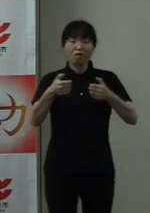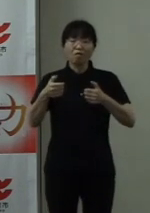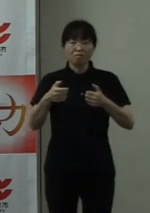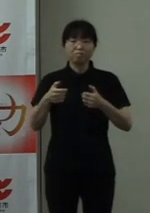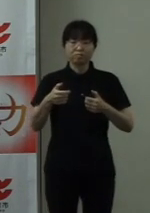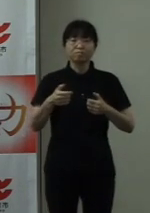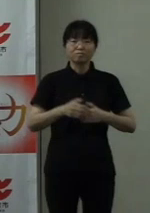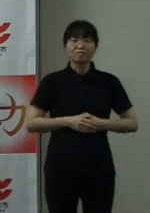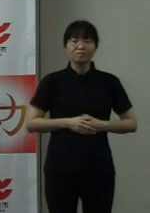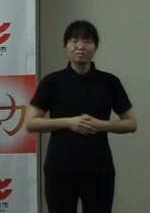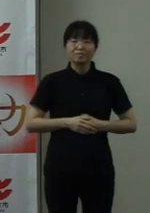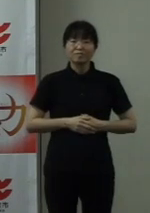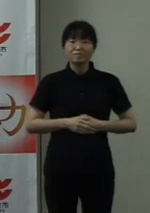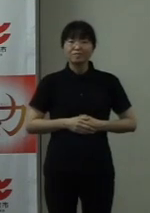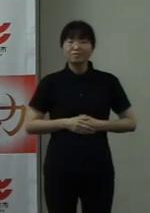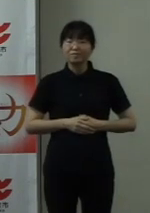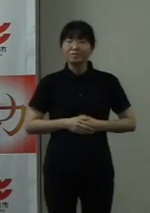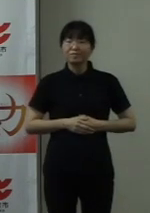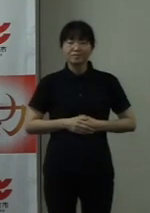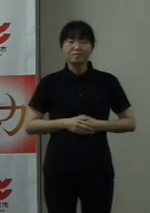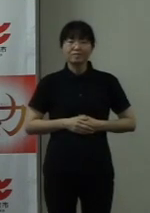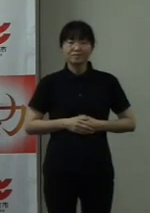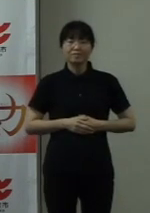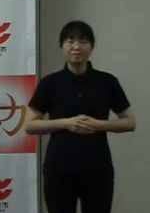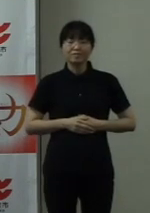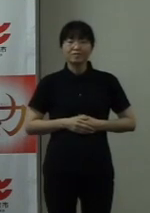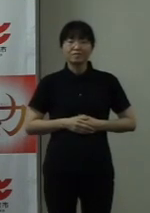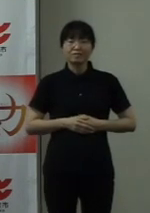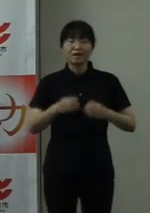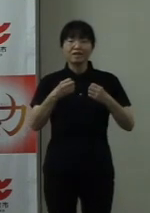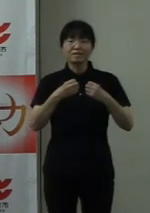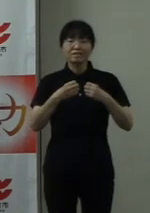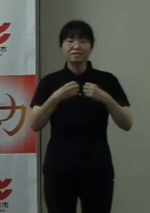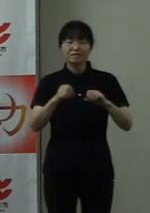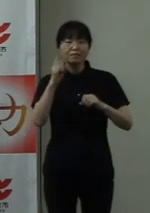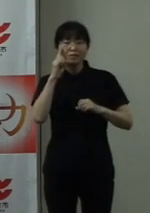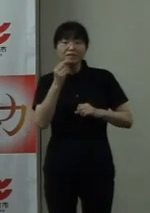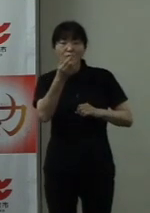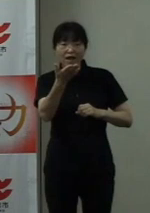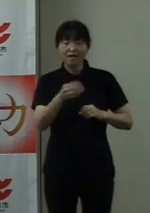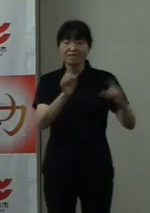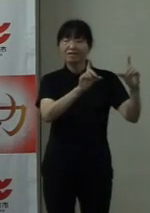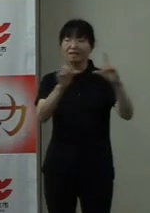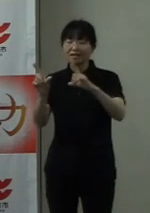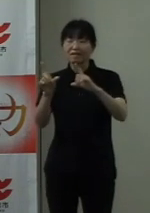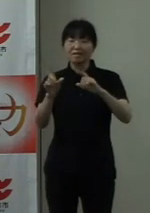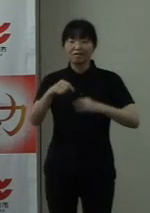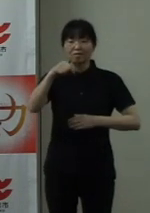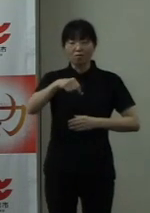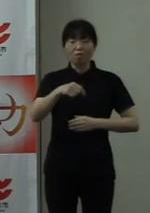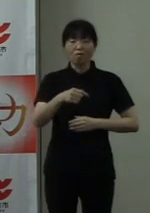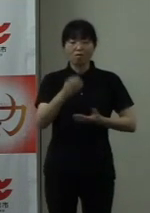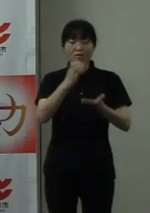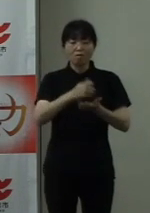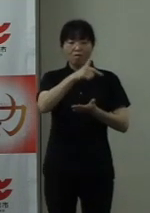はなりそうでしょうか。あのデモンストレーションみたいなのがあったりするんでしょうか。 一応あのこの本部会議の場所でちょっと天気に